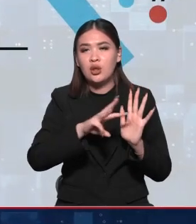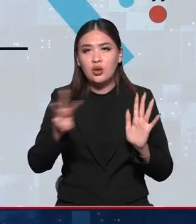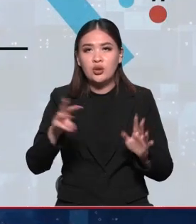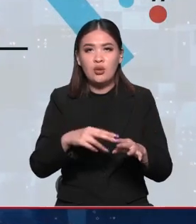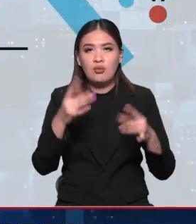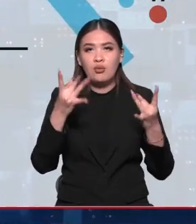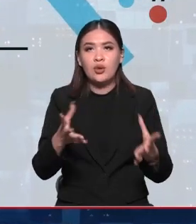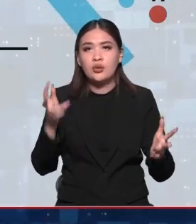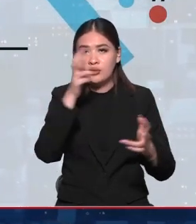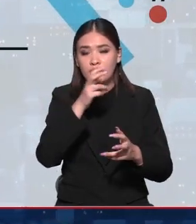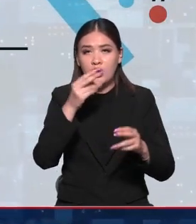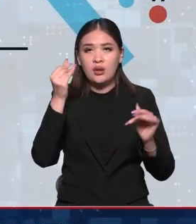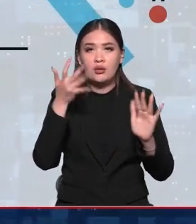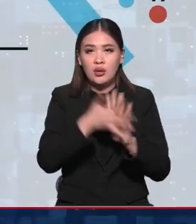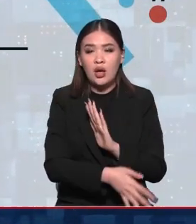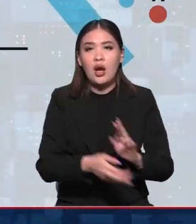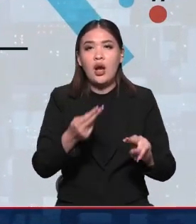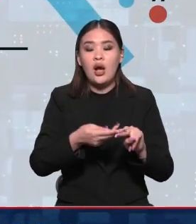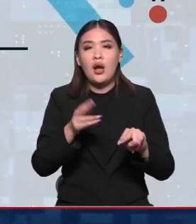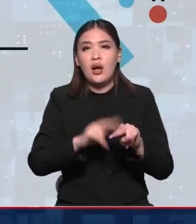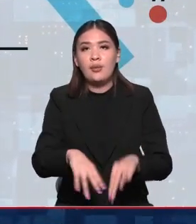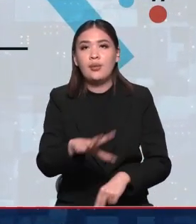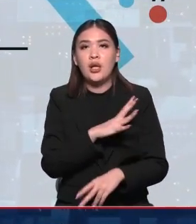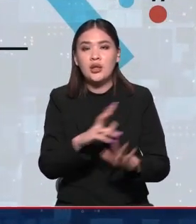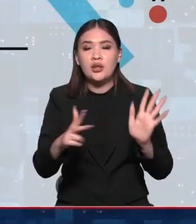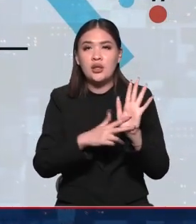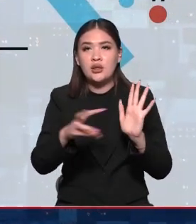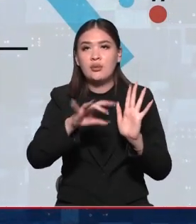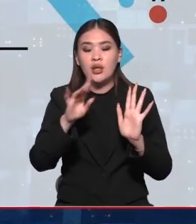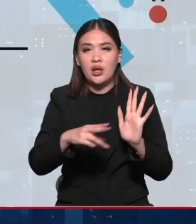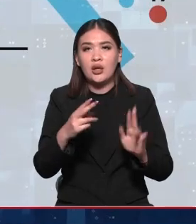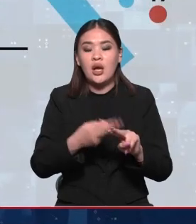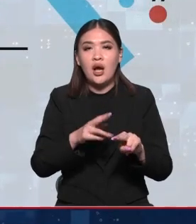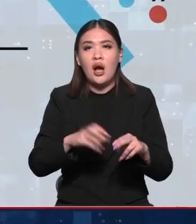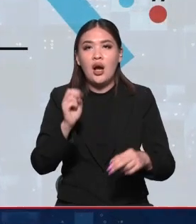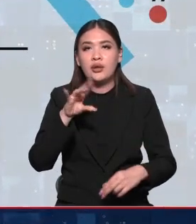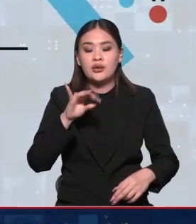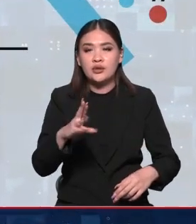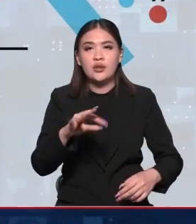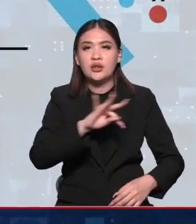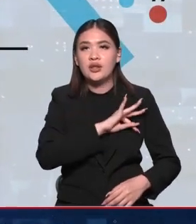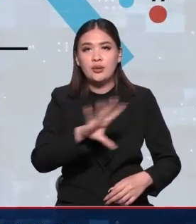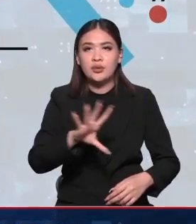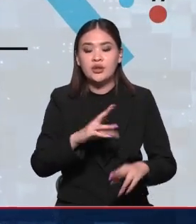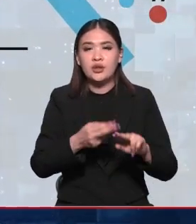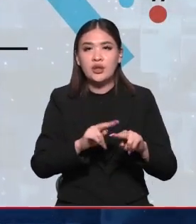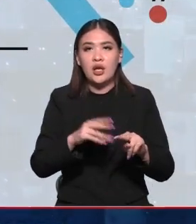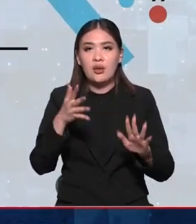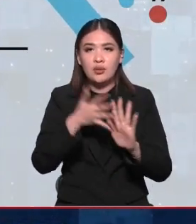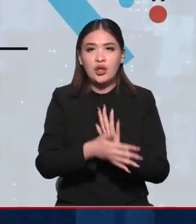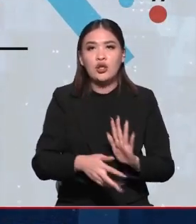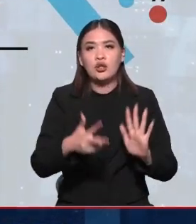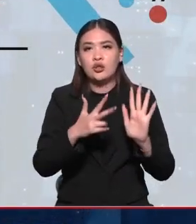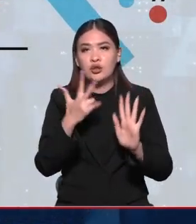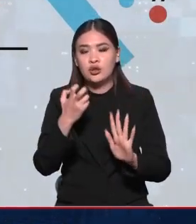дұрыс жоспарланбай сатып алынған өнімдердің құны 2,8 миллиард теңге. Сондай ақ активтерді тиімсіз пайдаланудың кесірінен